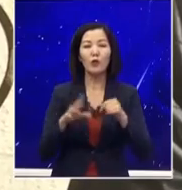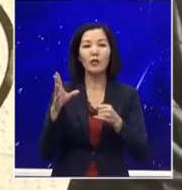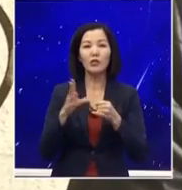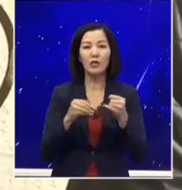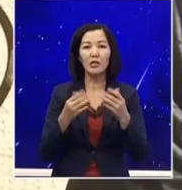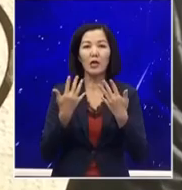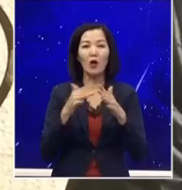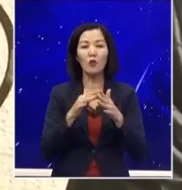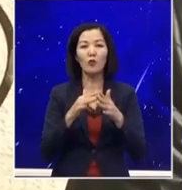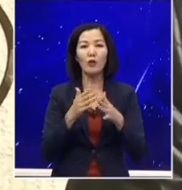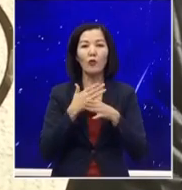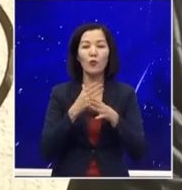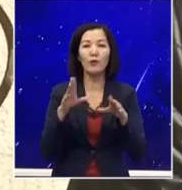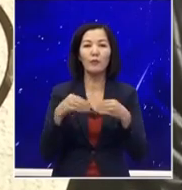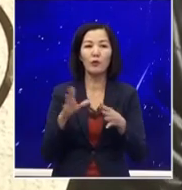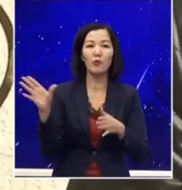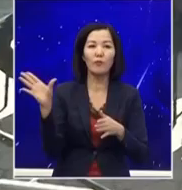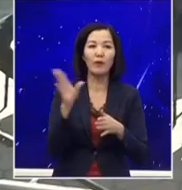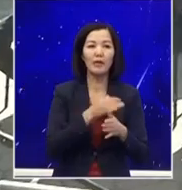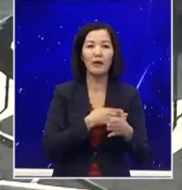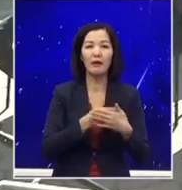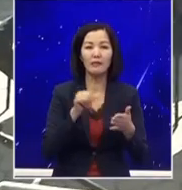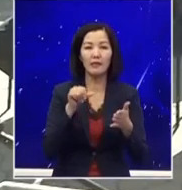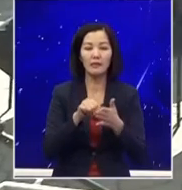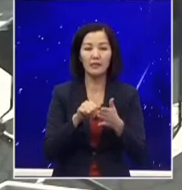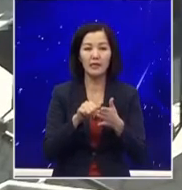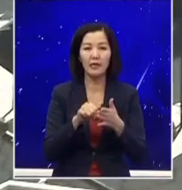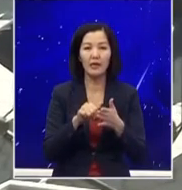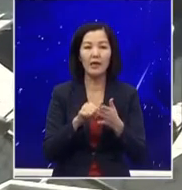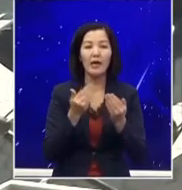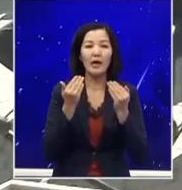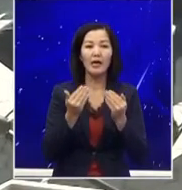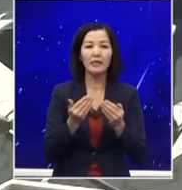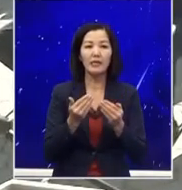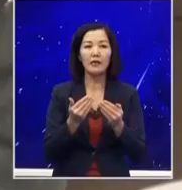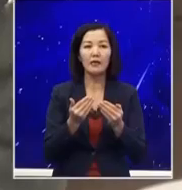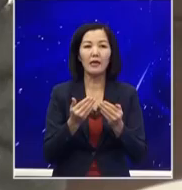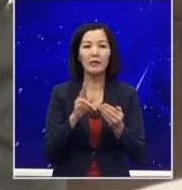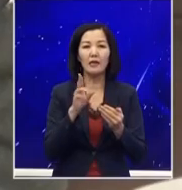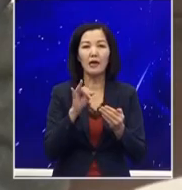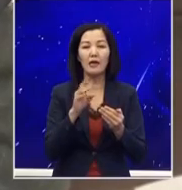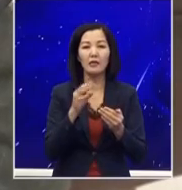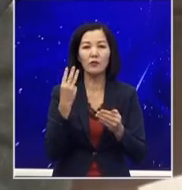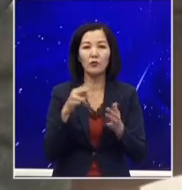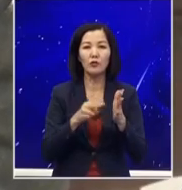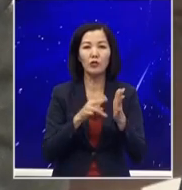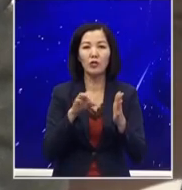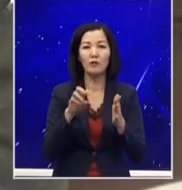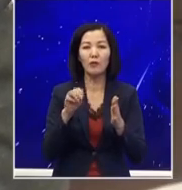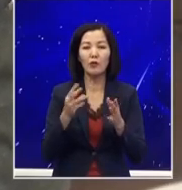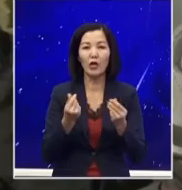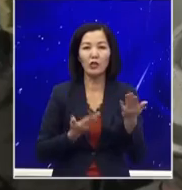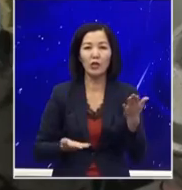алыс шуықтағы ел азаматтары түгел дерлік атсалысты. Сөйтіп берекенің қазанын қайнатқан қарасаздықтар 37 миллион теңгенің басын